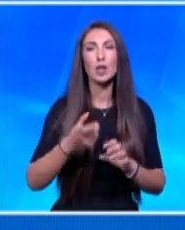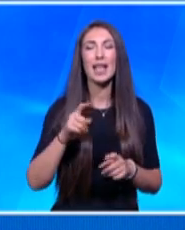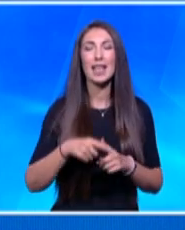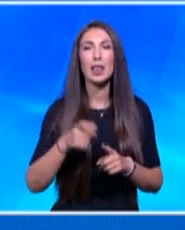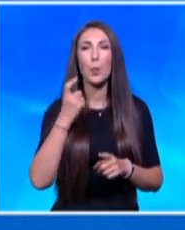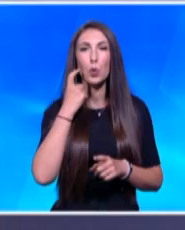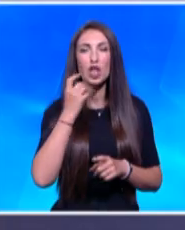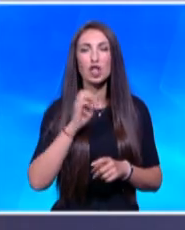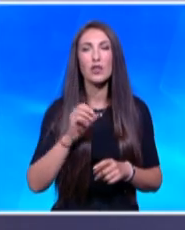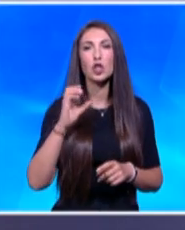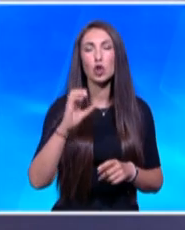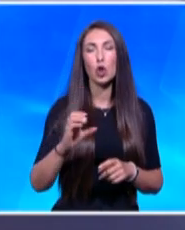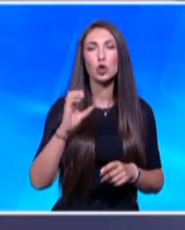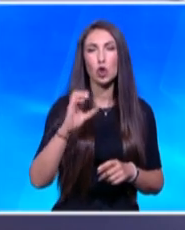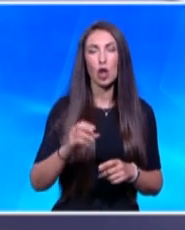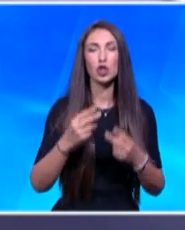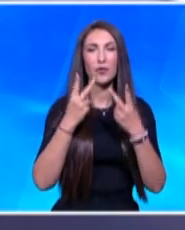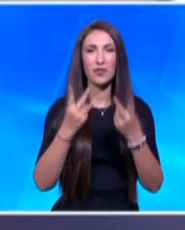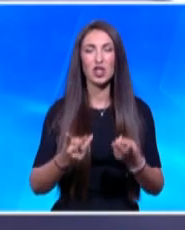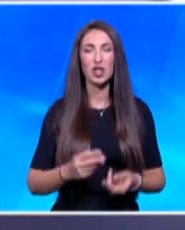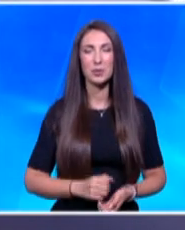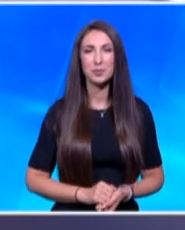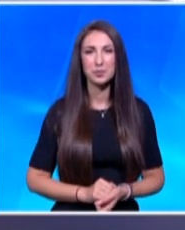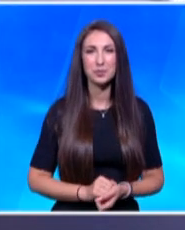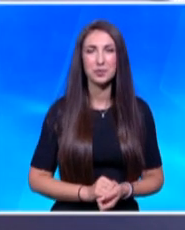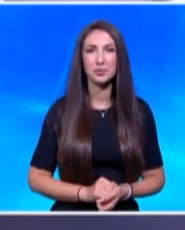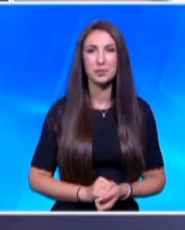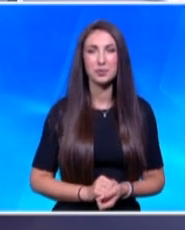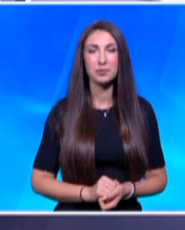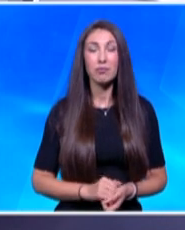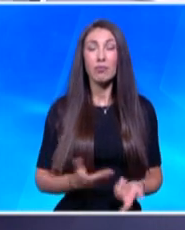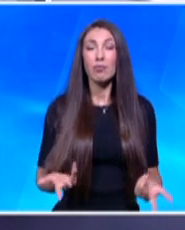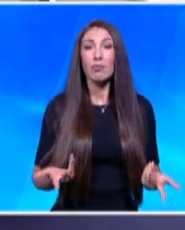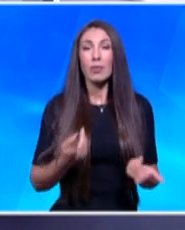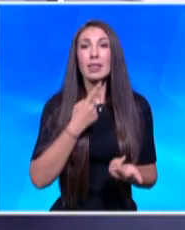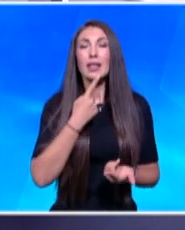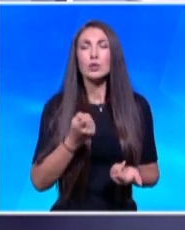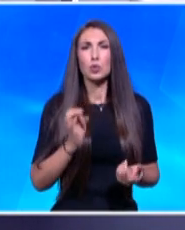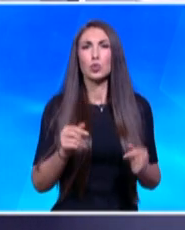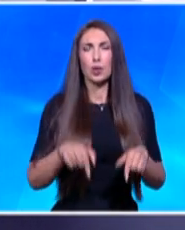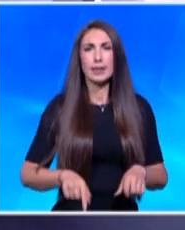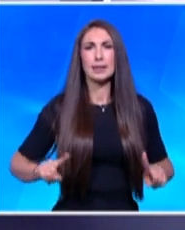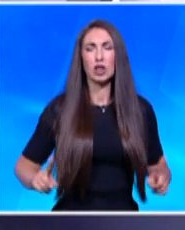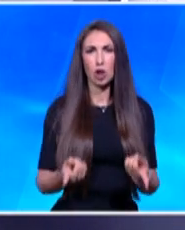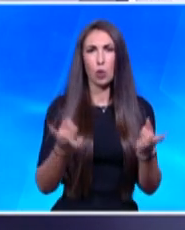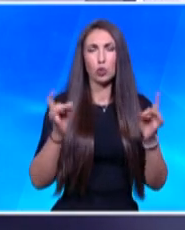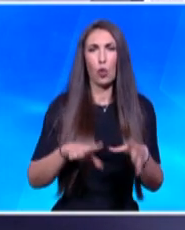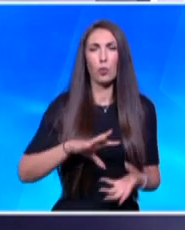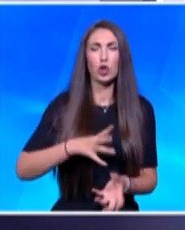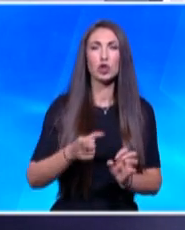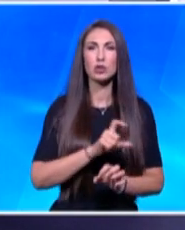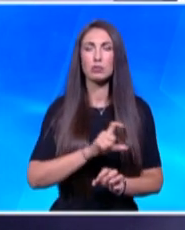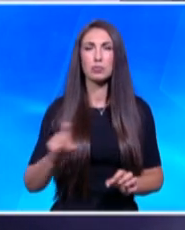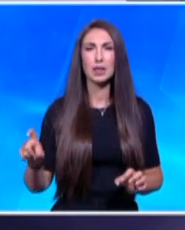Буруджиева и Стойчо Стойчев. Здравейте и добре дошли. Здравейте. Добър вечер. Защо точно днес в началото на новия политически сезон Бойко